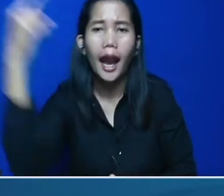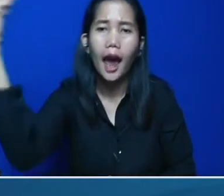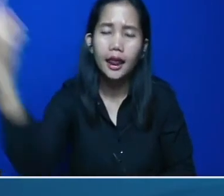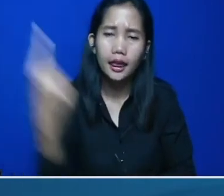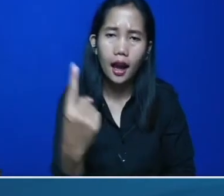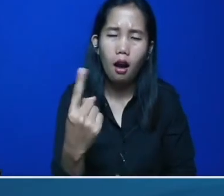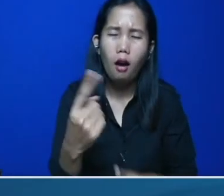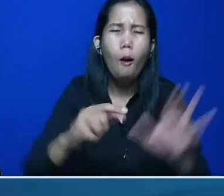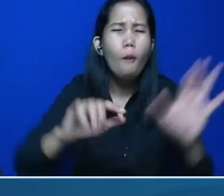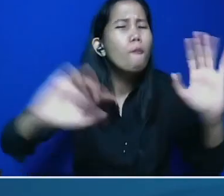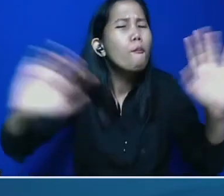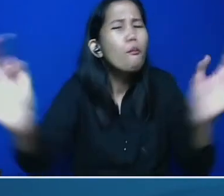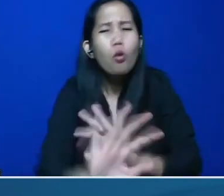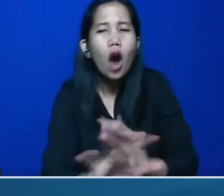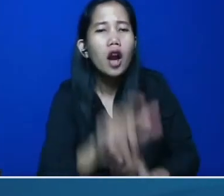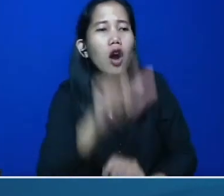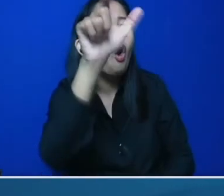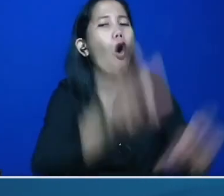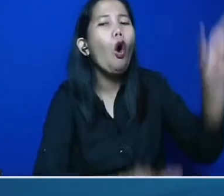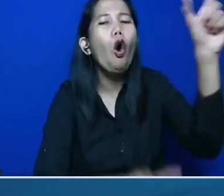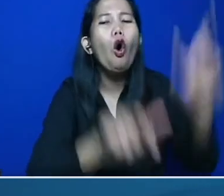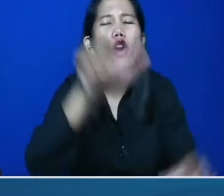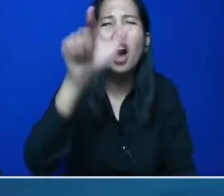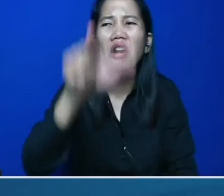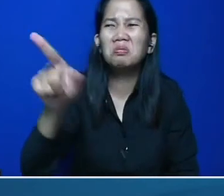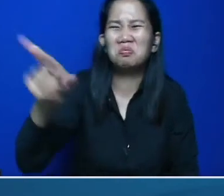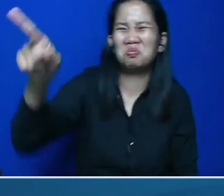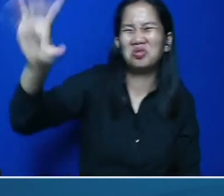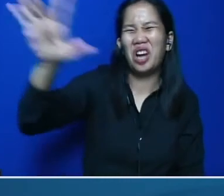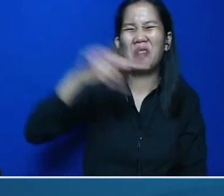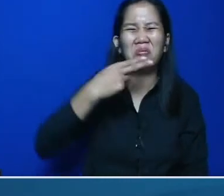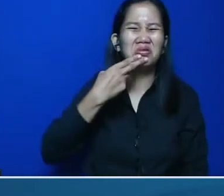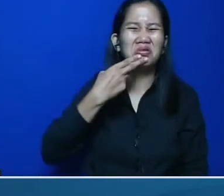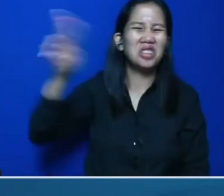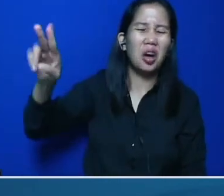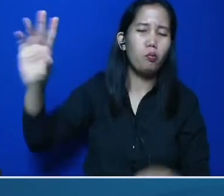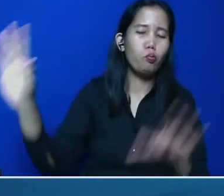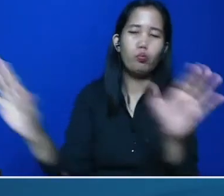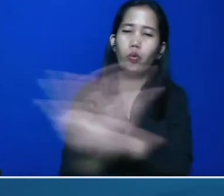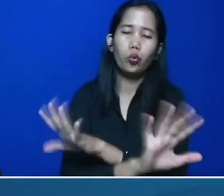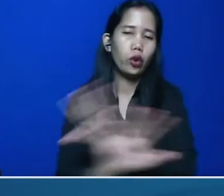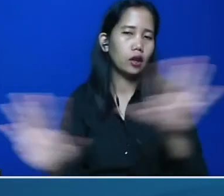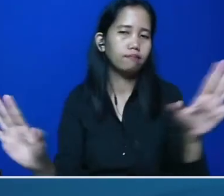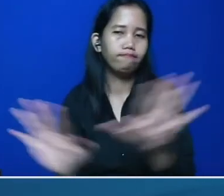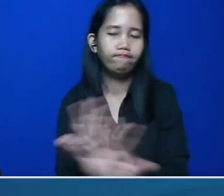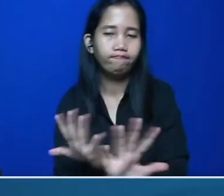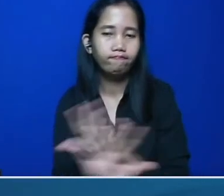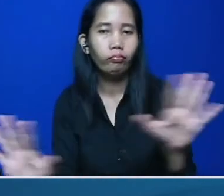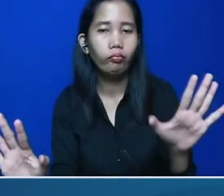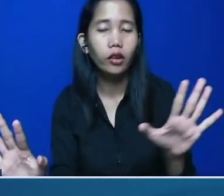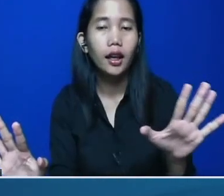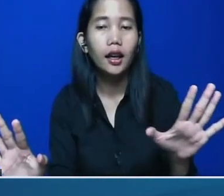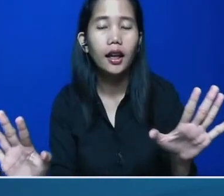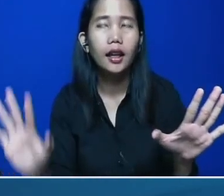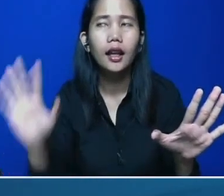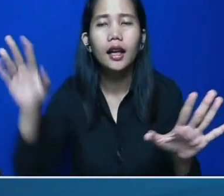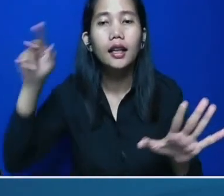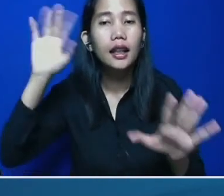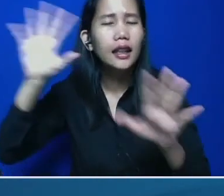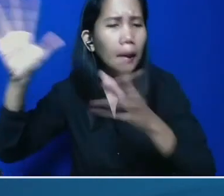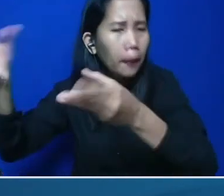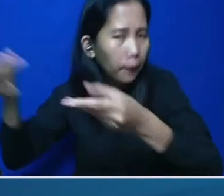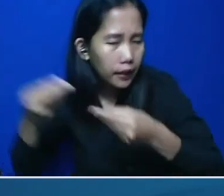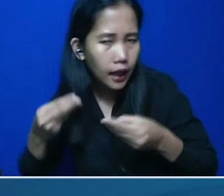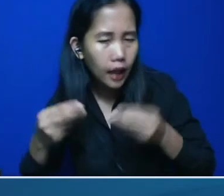sekiranya penglihatan itu tidak diberikan kepada Petrus maka Petrus akan menolak orang